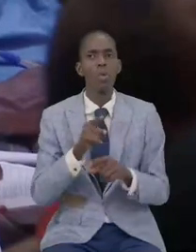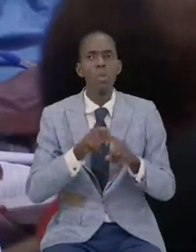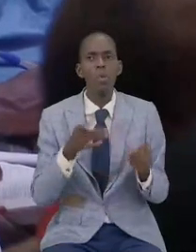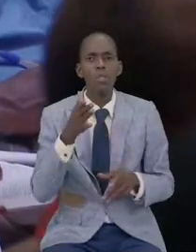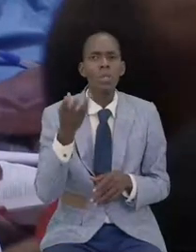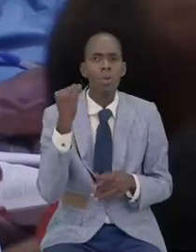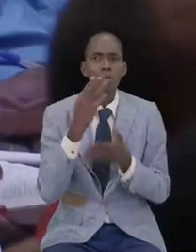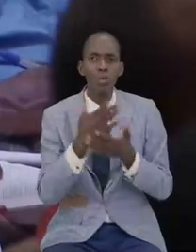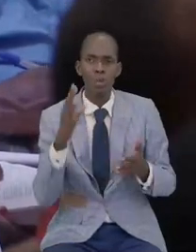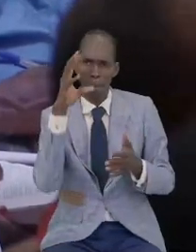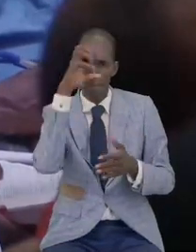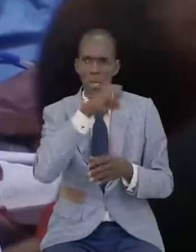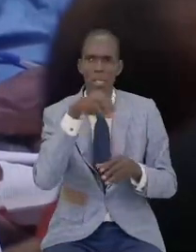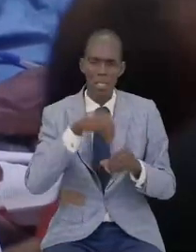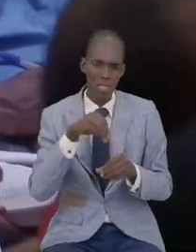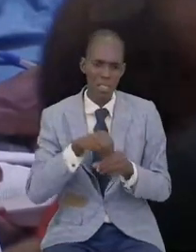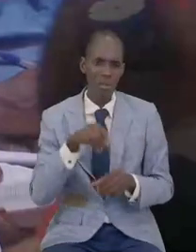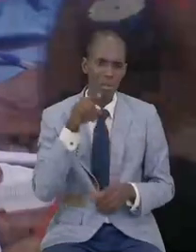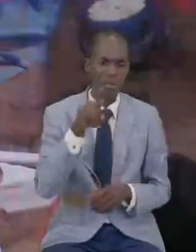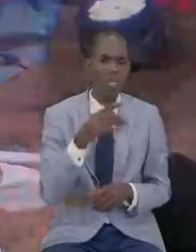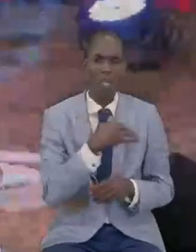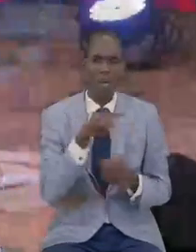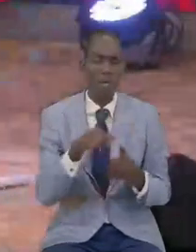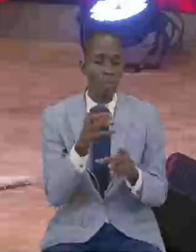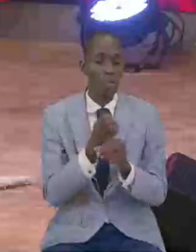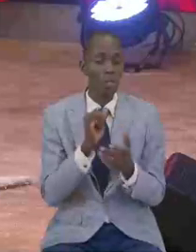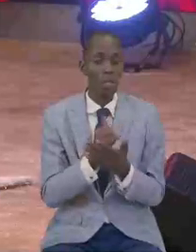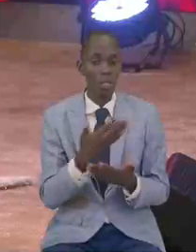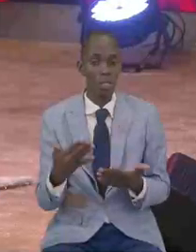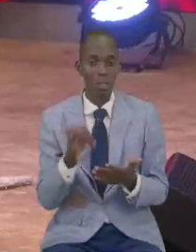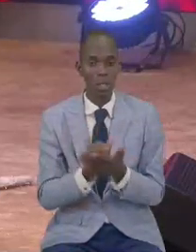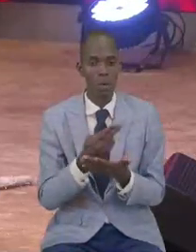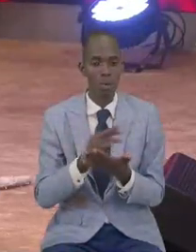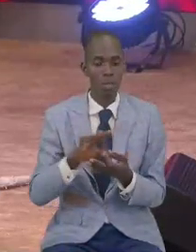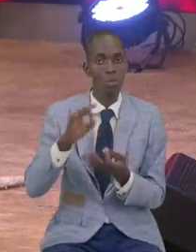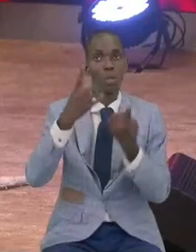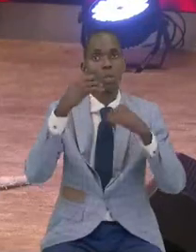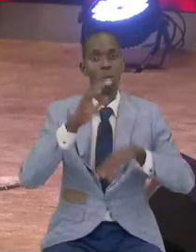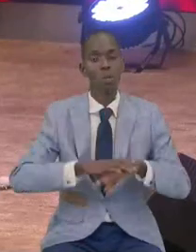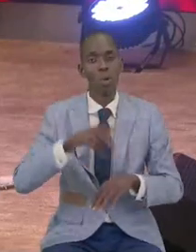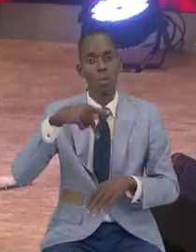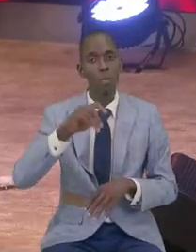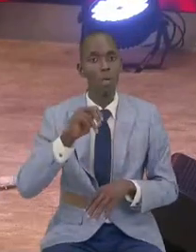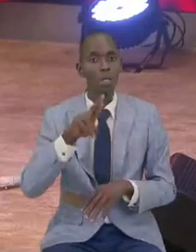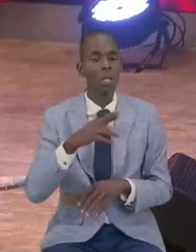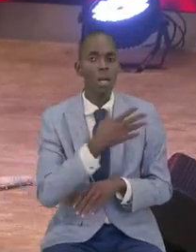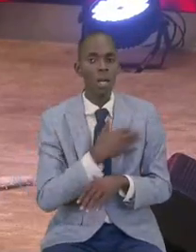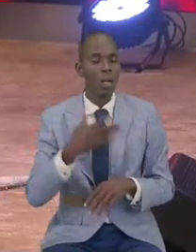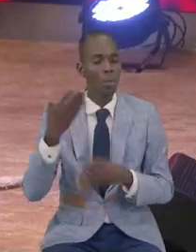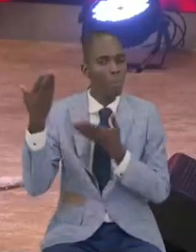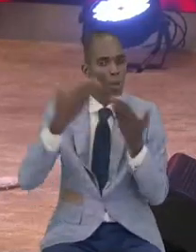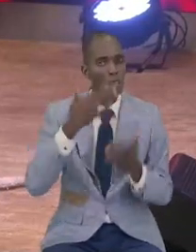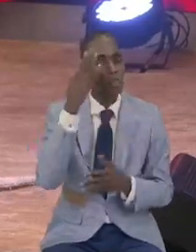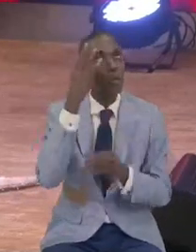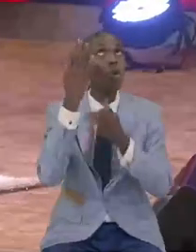fait défaut en moi. Et lorsqu'il a reçu la chose là, le Saint-Esprit est venu sur lui, il lui a donné la connaissance du ciel,